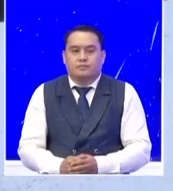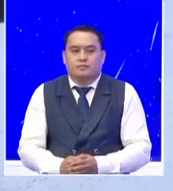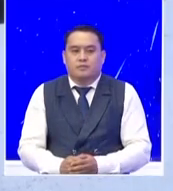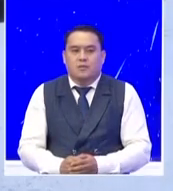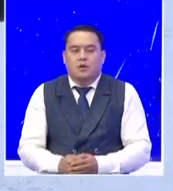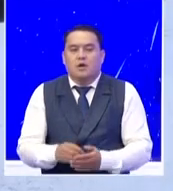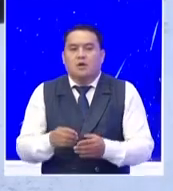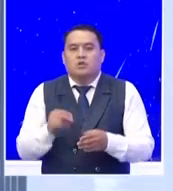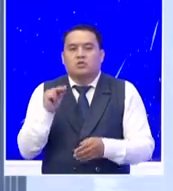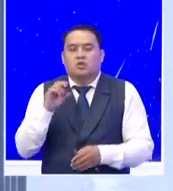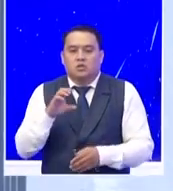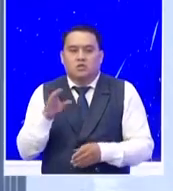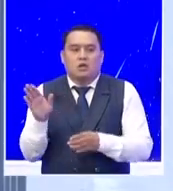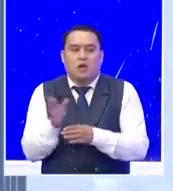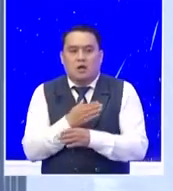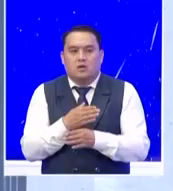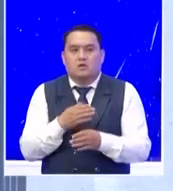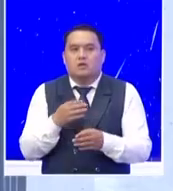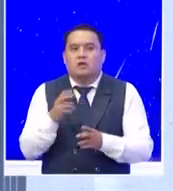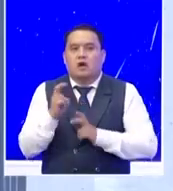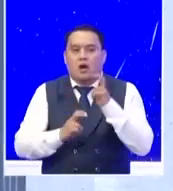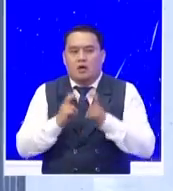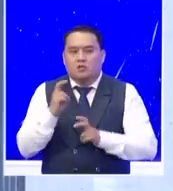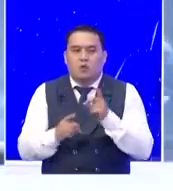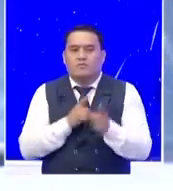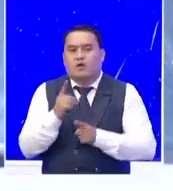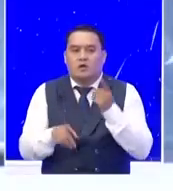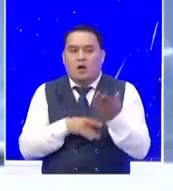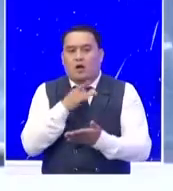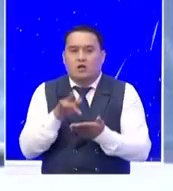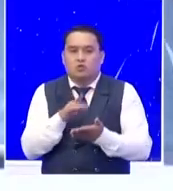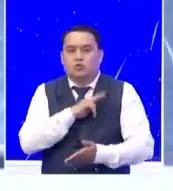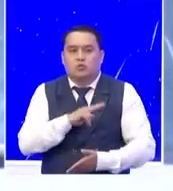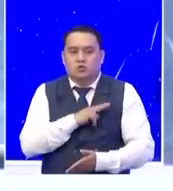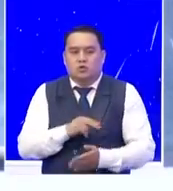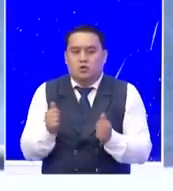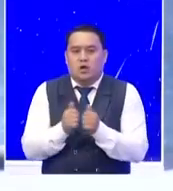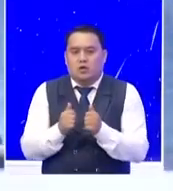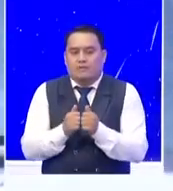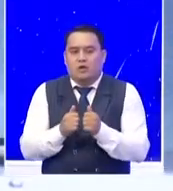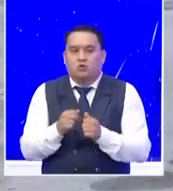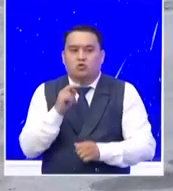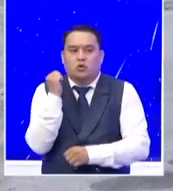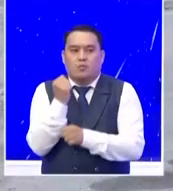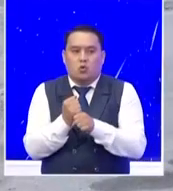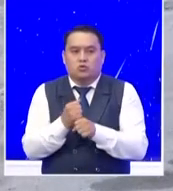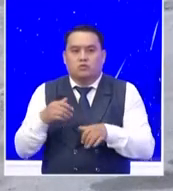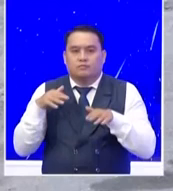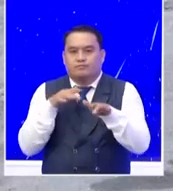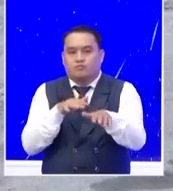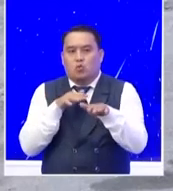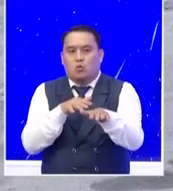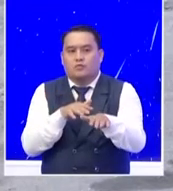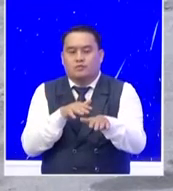алынып тастағалы қалада бірнеше кәсіпорын жұмысын жандандырды. Тиісінше шаһарда жұмыс істейтін, бірақ жақын елді мекенде тұратын жұмысшылар қалаға ағылып жатыр